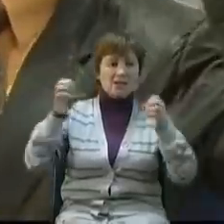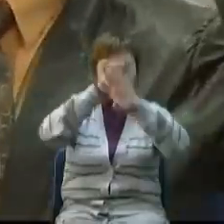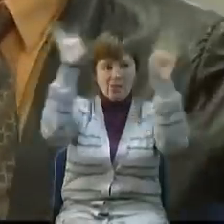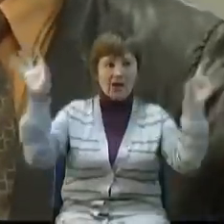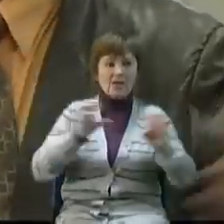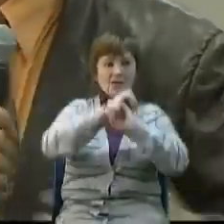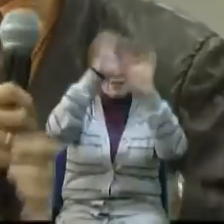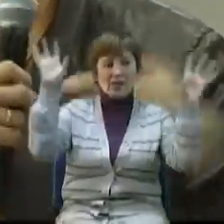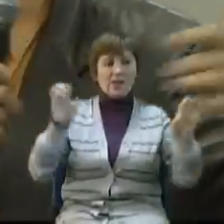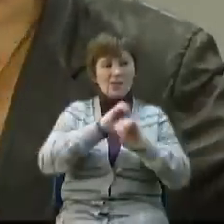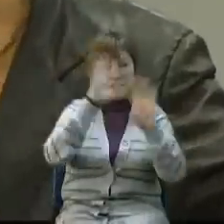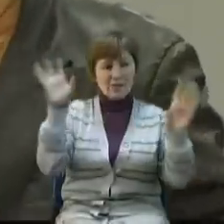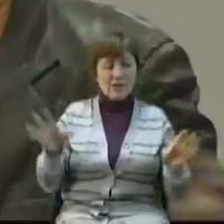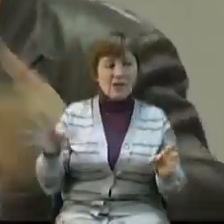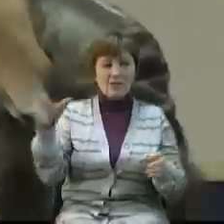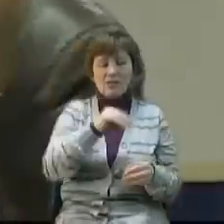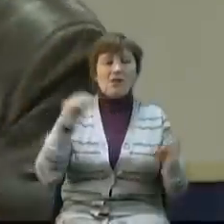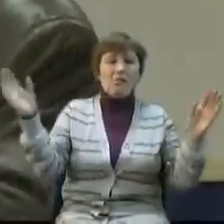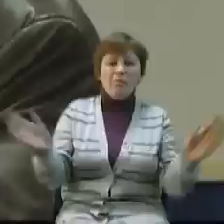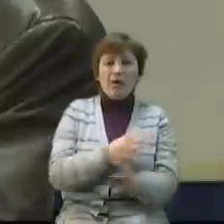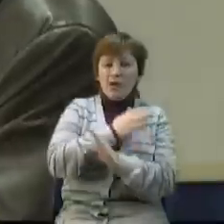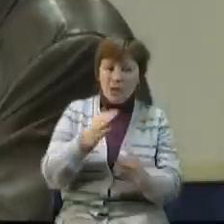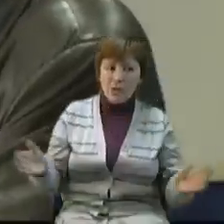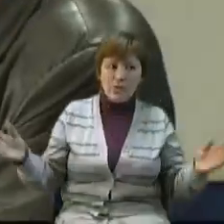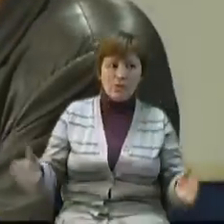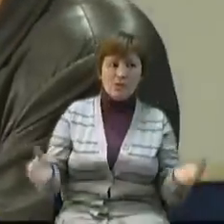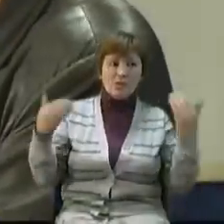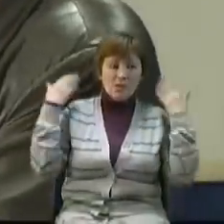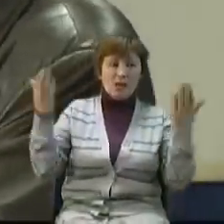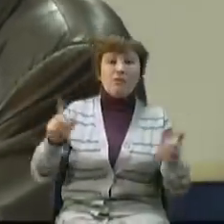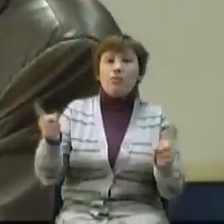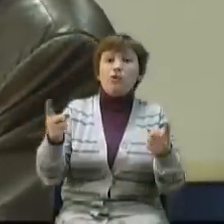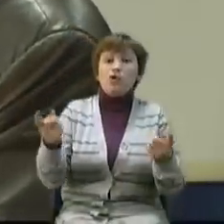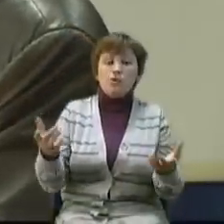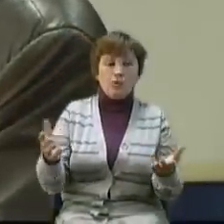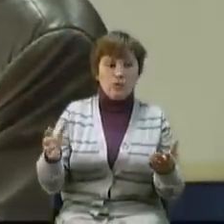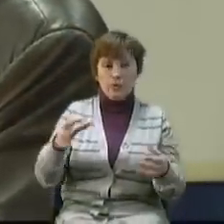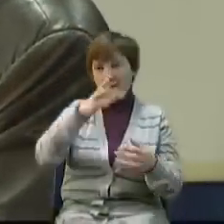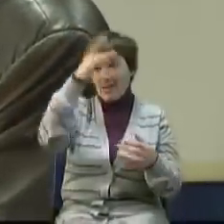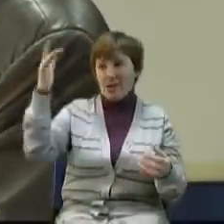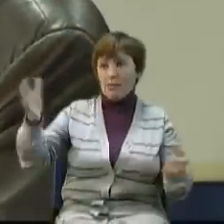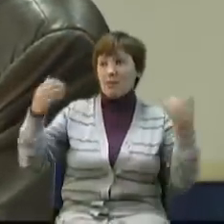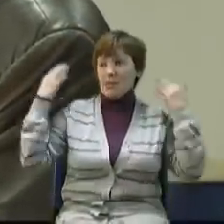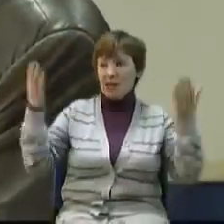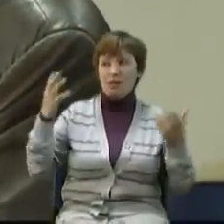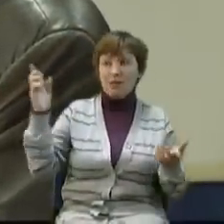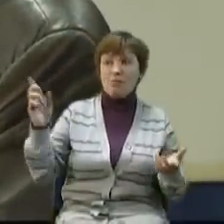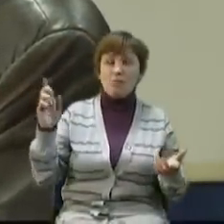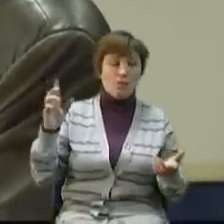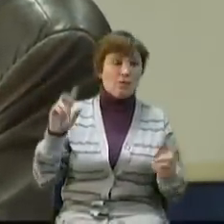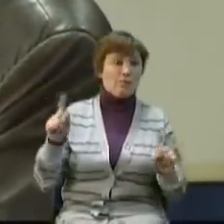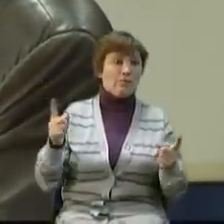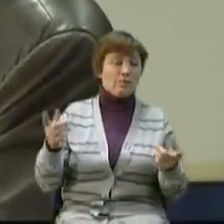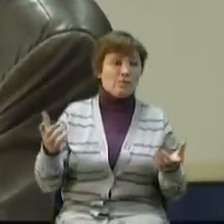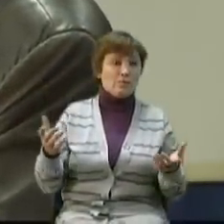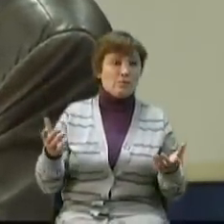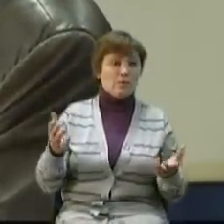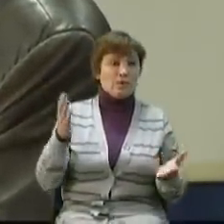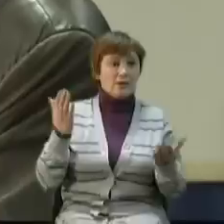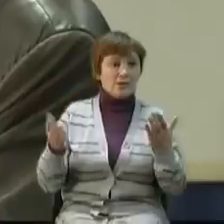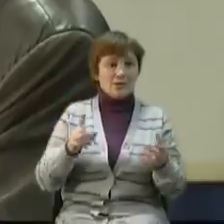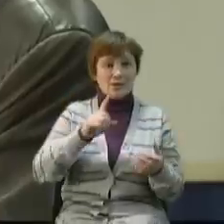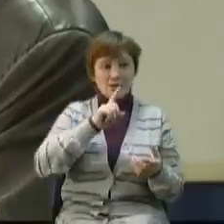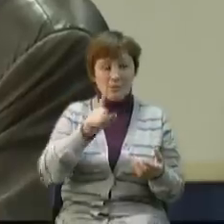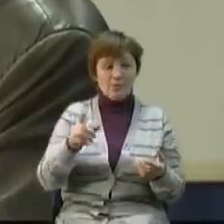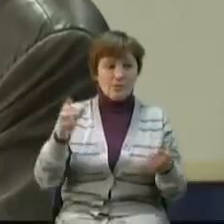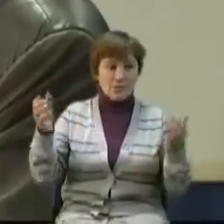все поют, одни играют, другие поют. Слушайте, почему на небе славят Бога, как вы думаете? Если не будешь